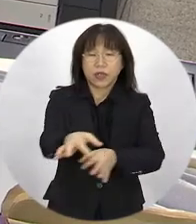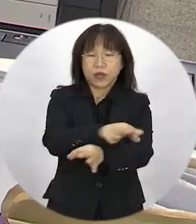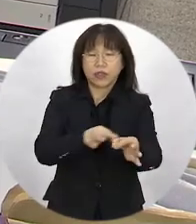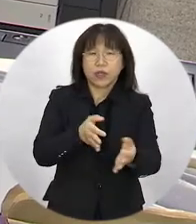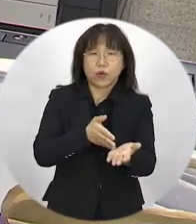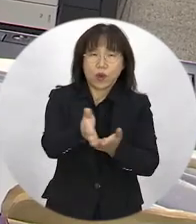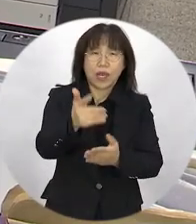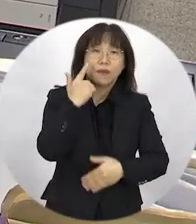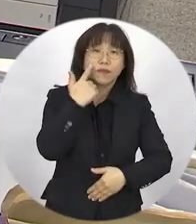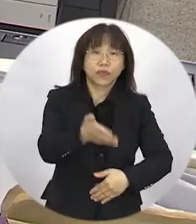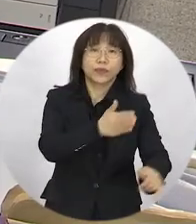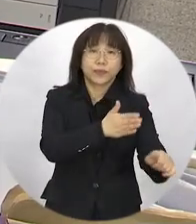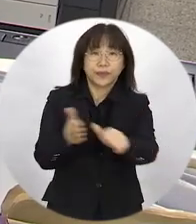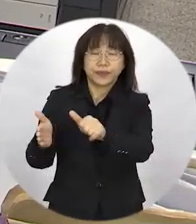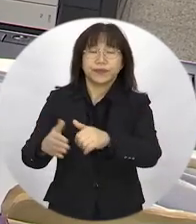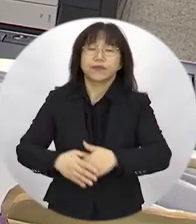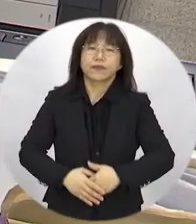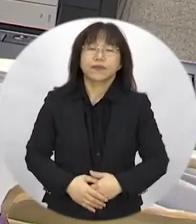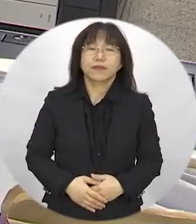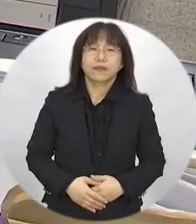지역경제과 로 문의하면 됩니다